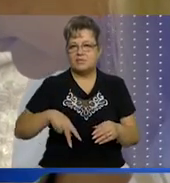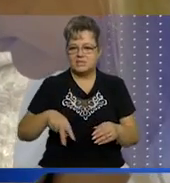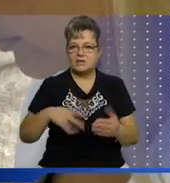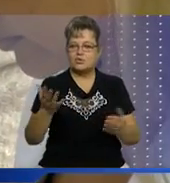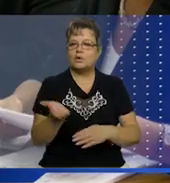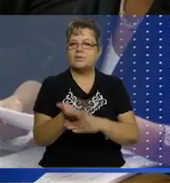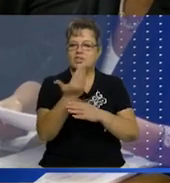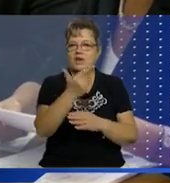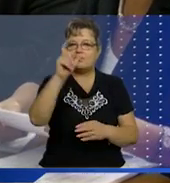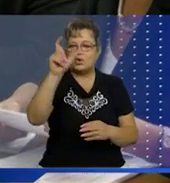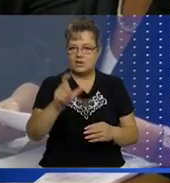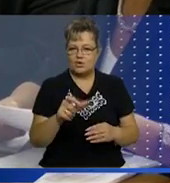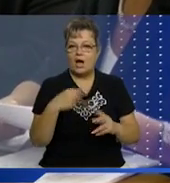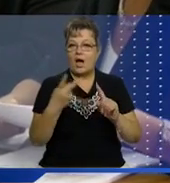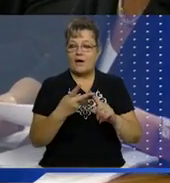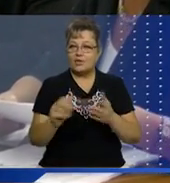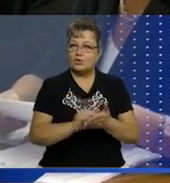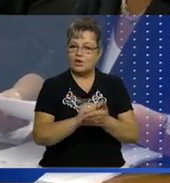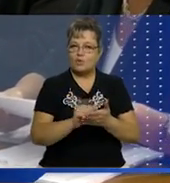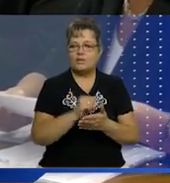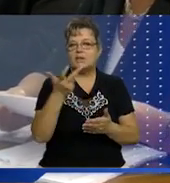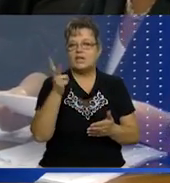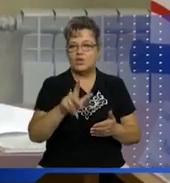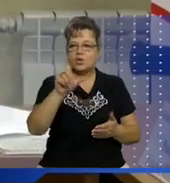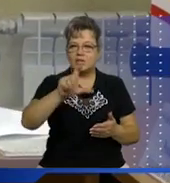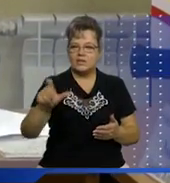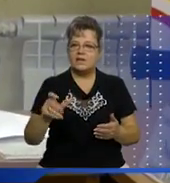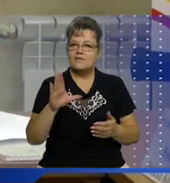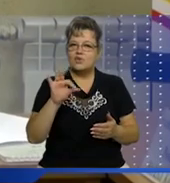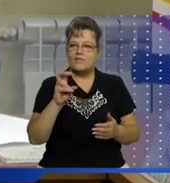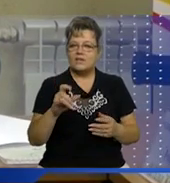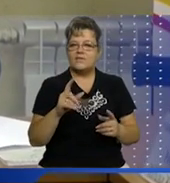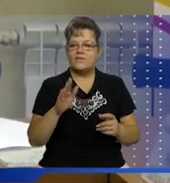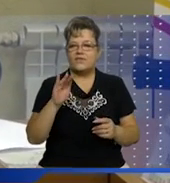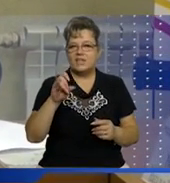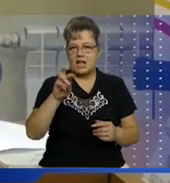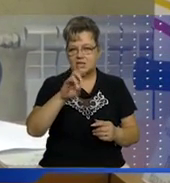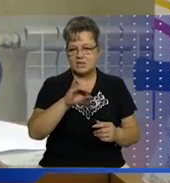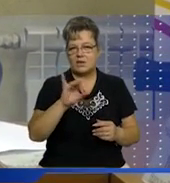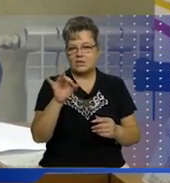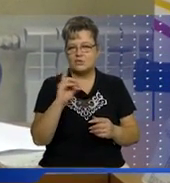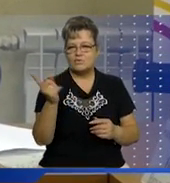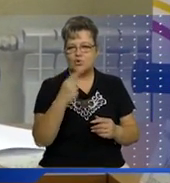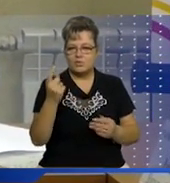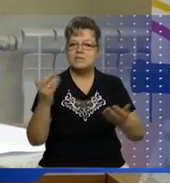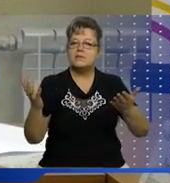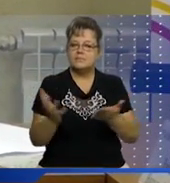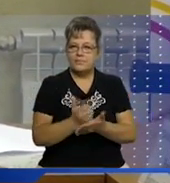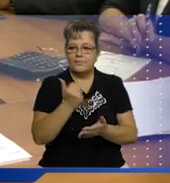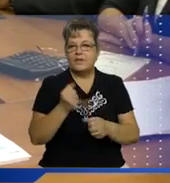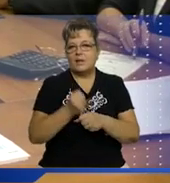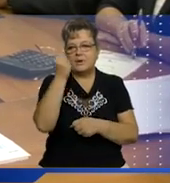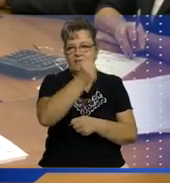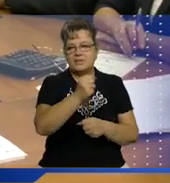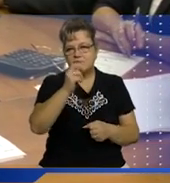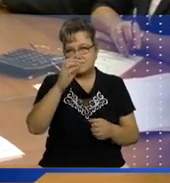избранных глав муниципальных образований, которые поддержали его кандидатуру. А второй – документы на 3 кандидатов в Совет Федерации от Ростовской области.